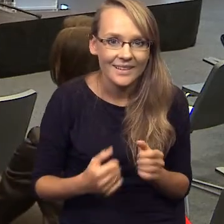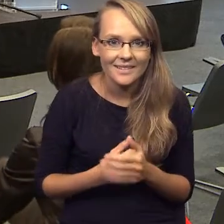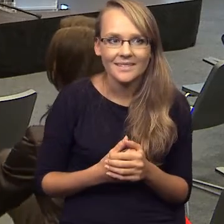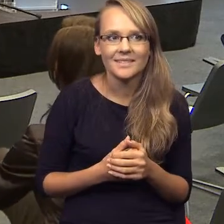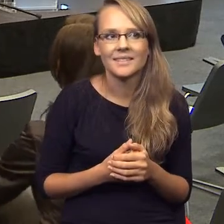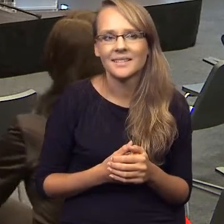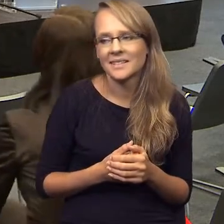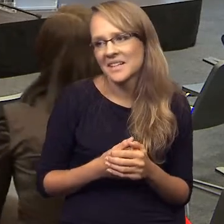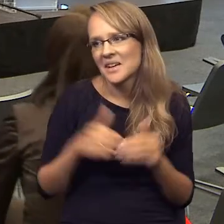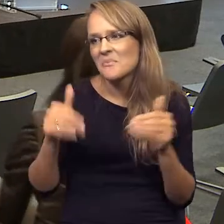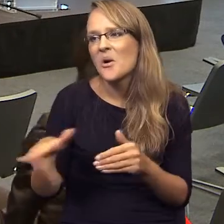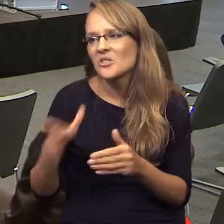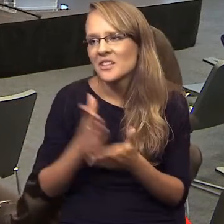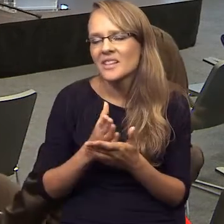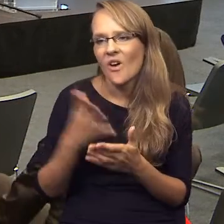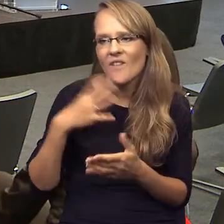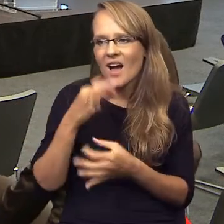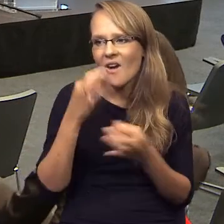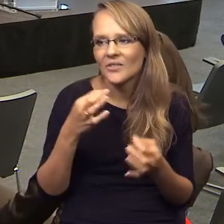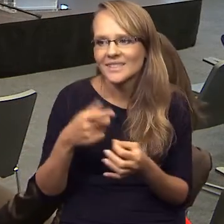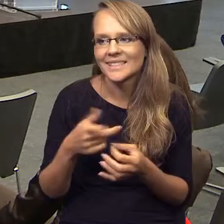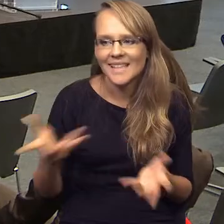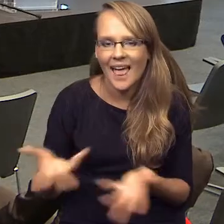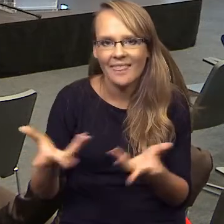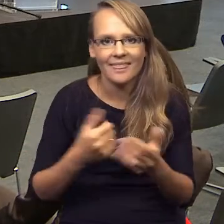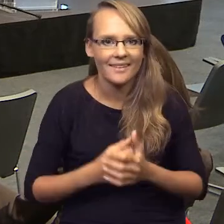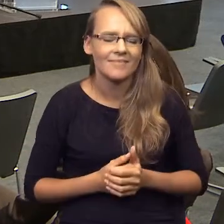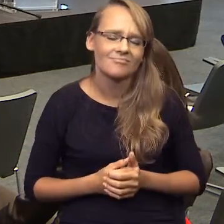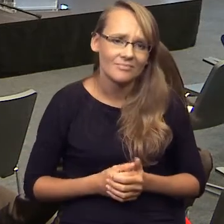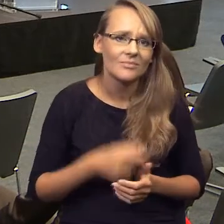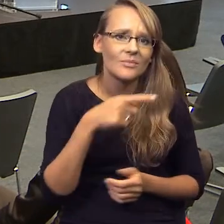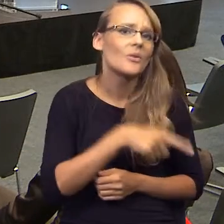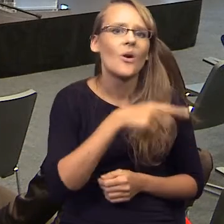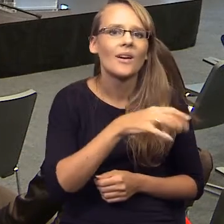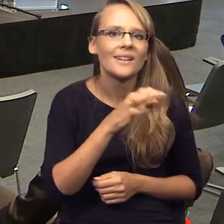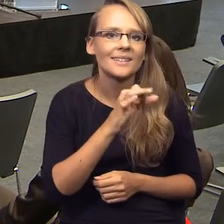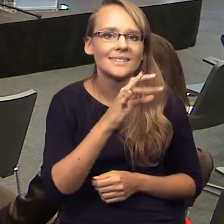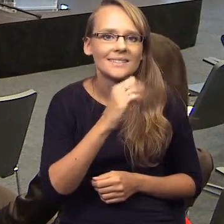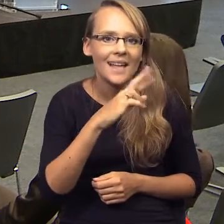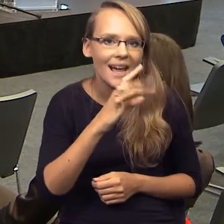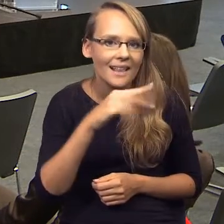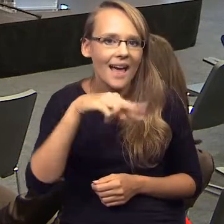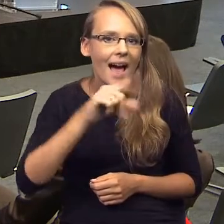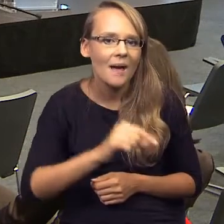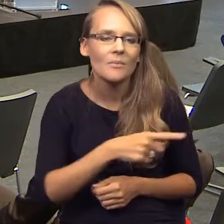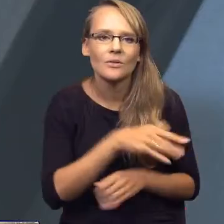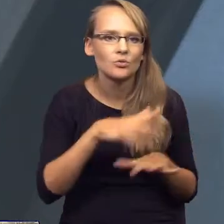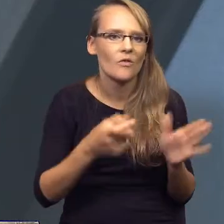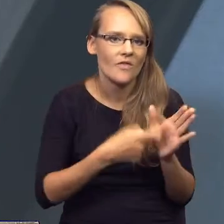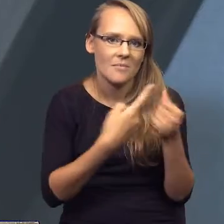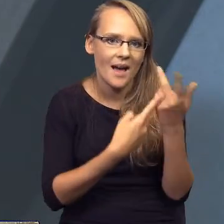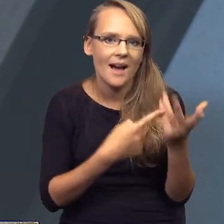Może tylko zachętach. Znaczy takie startupy muszą, bo to jest sprawa wielu czynników, między innymi